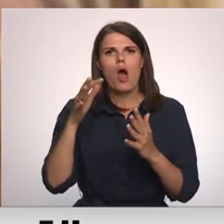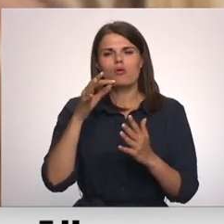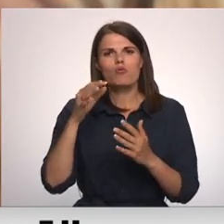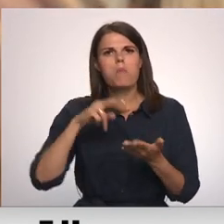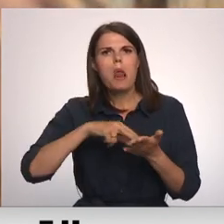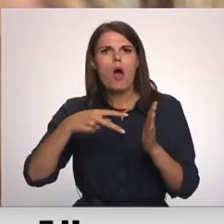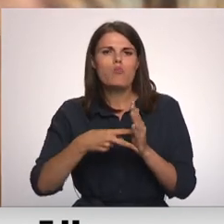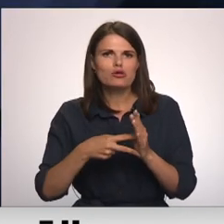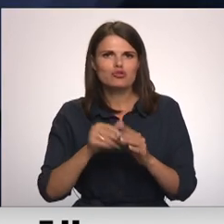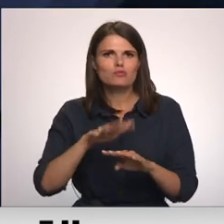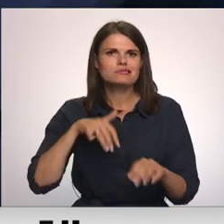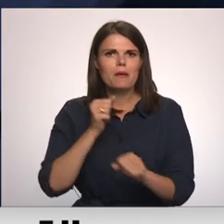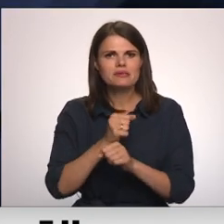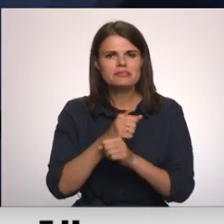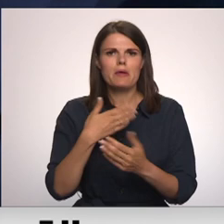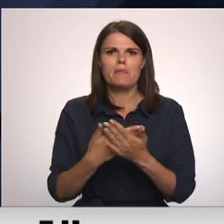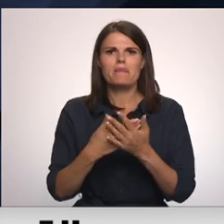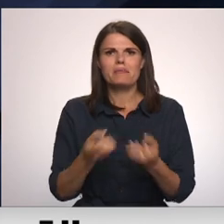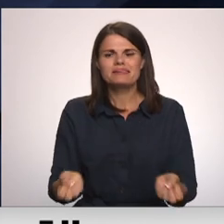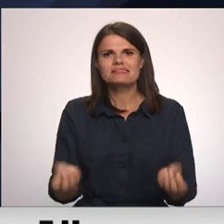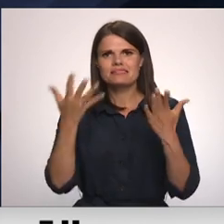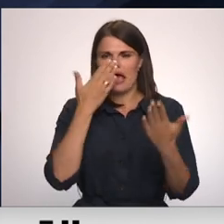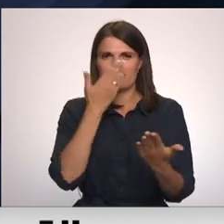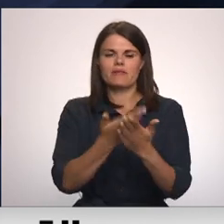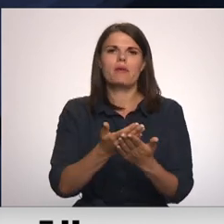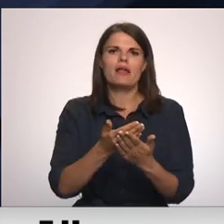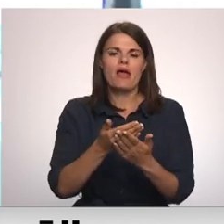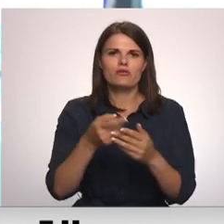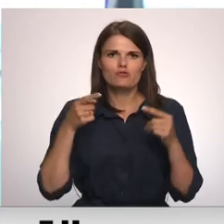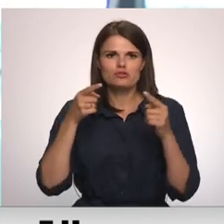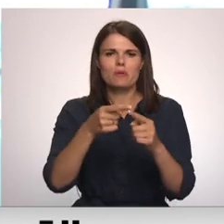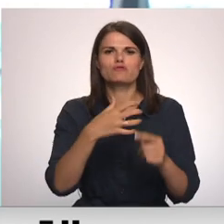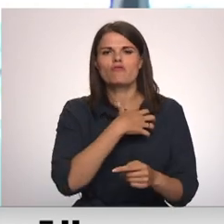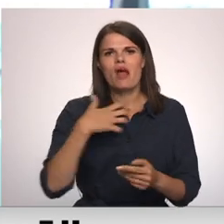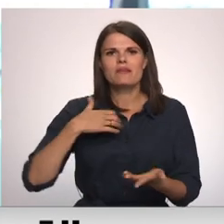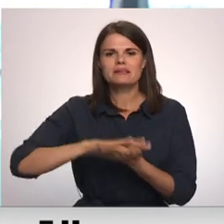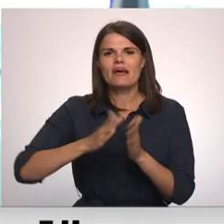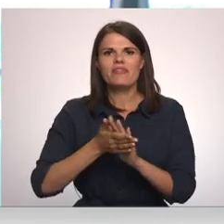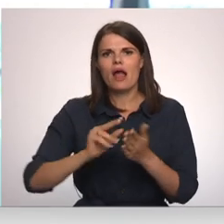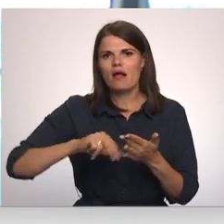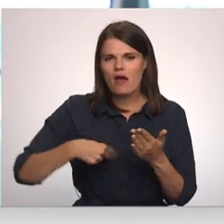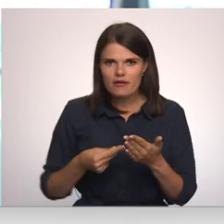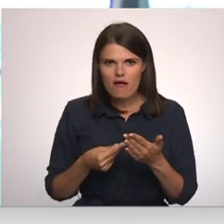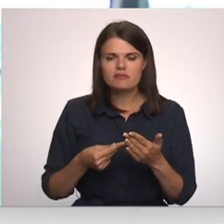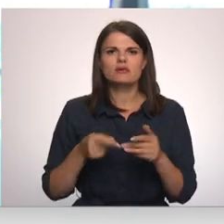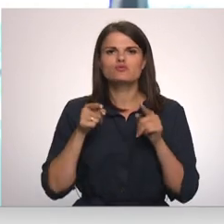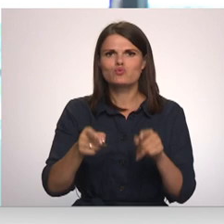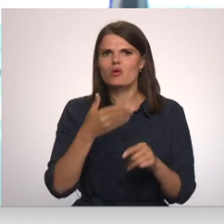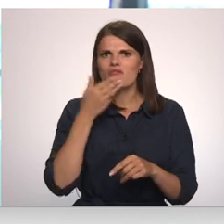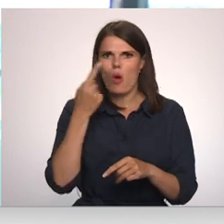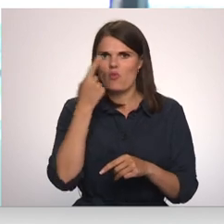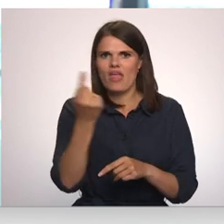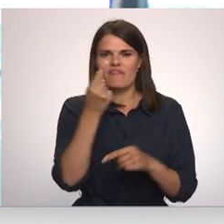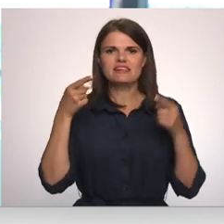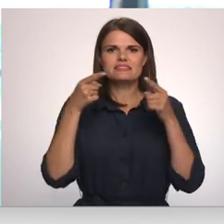darbā, piemēram, skaidri definētus mērķus valdības deklarācijās. Tur gluži nav neviens tiešām mērķis, no kuru